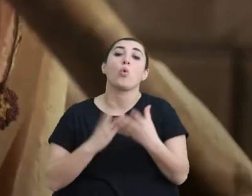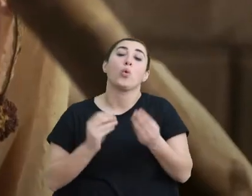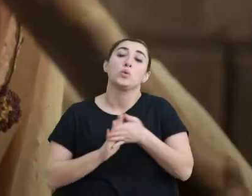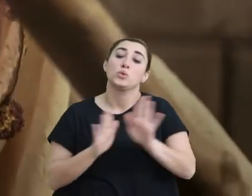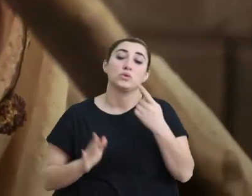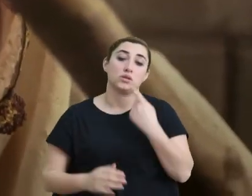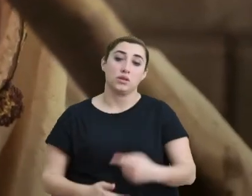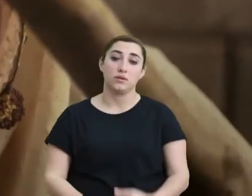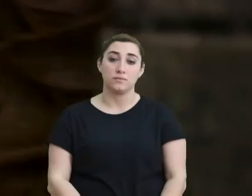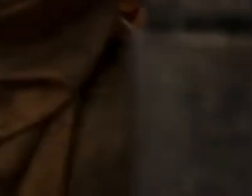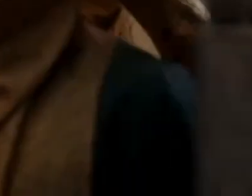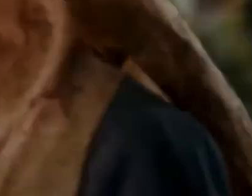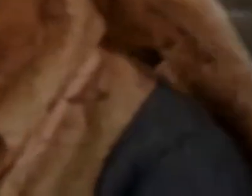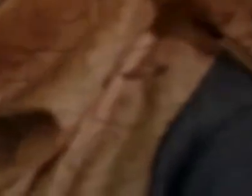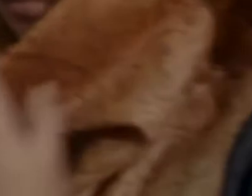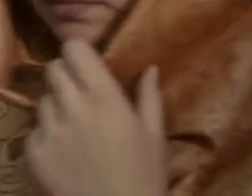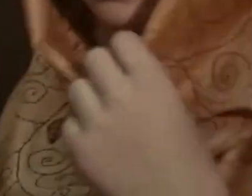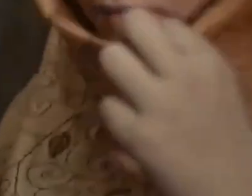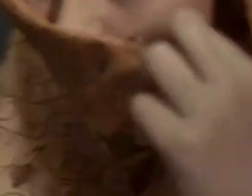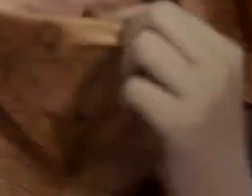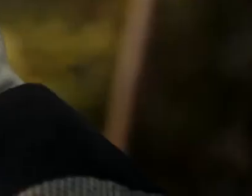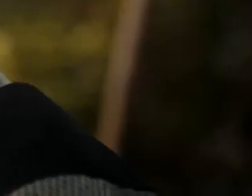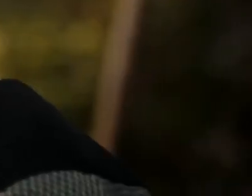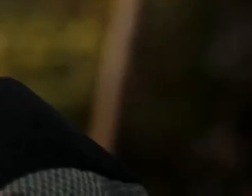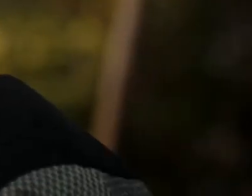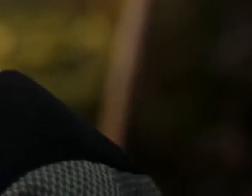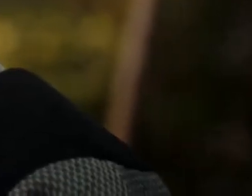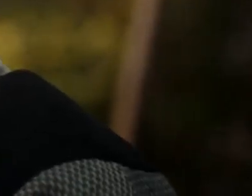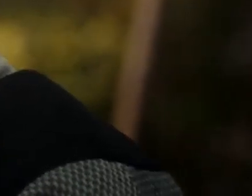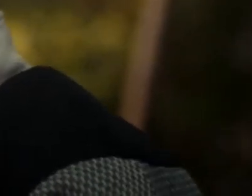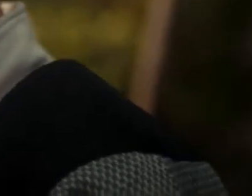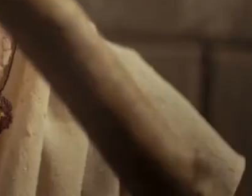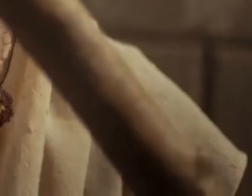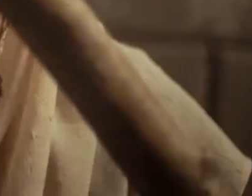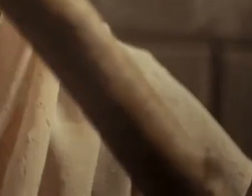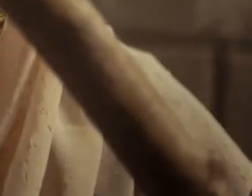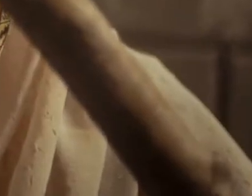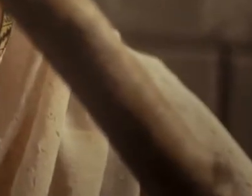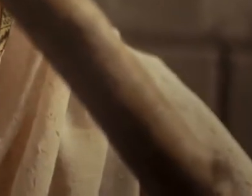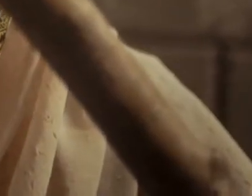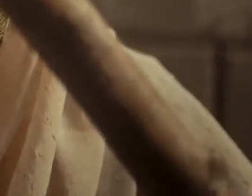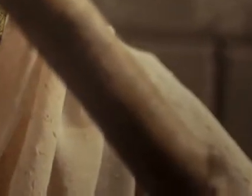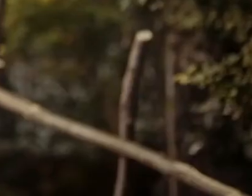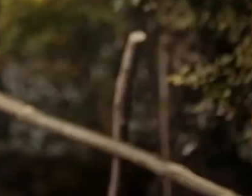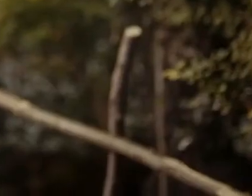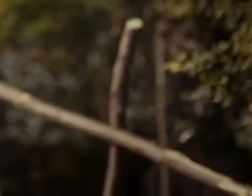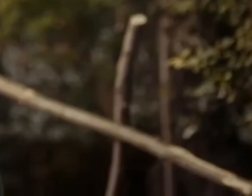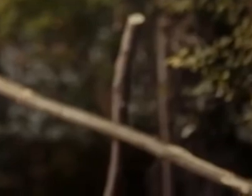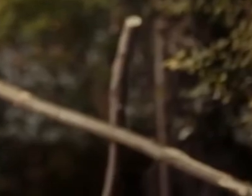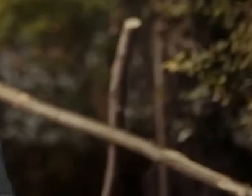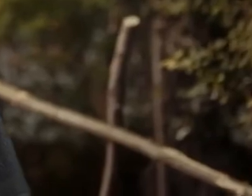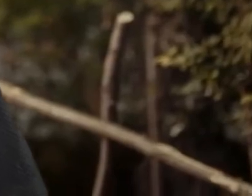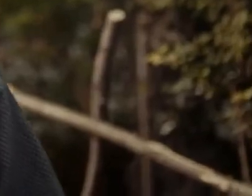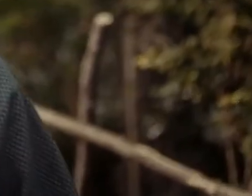ana başıyla onayladı. Renkli göz genç kadın bahçeye girip Kasım'ı görünce başörtüsünün ucunu gözlerine kadar kapatıp başını